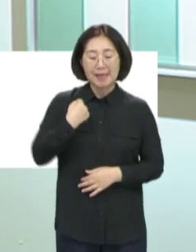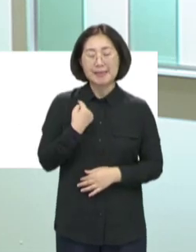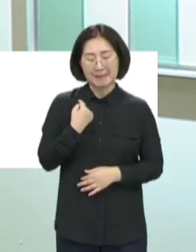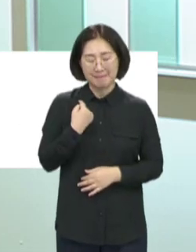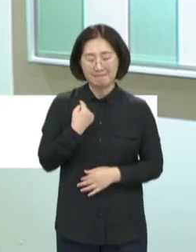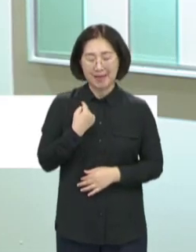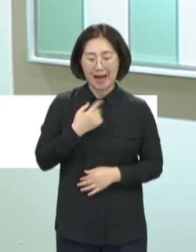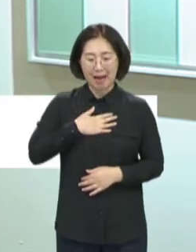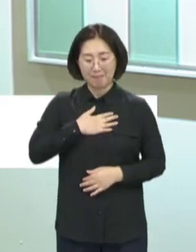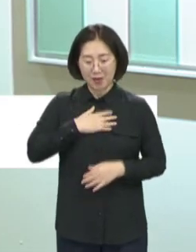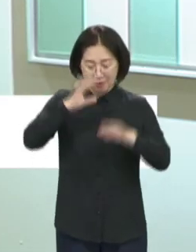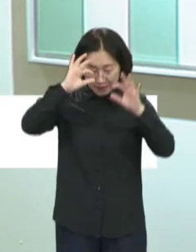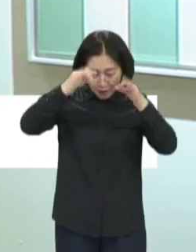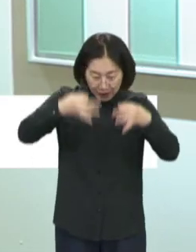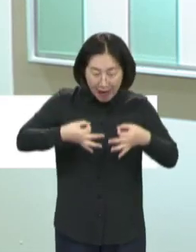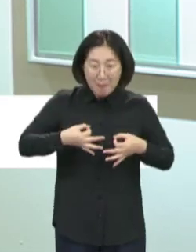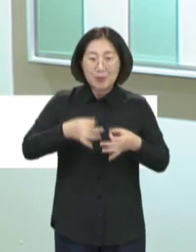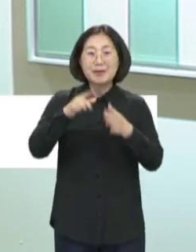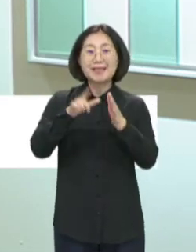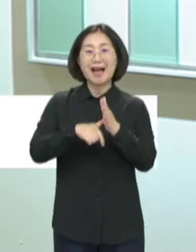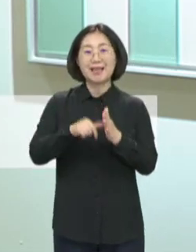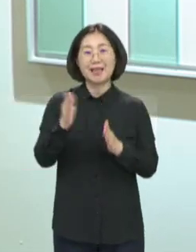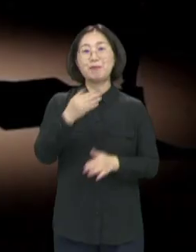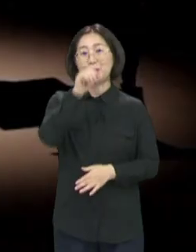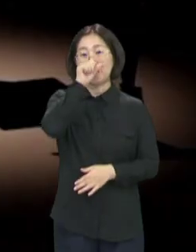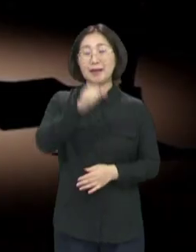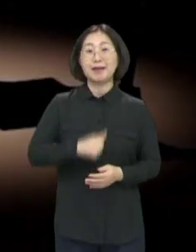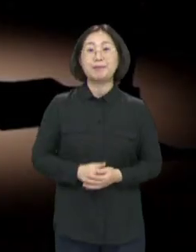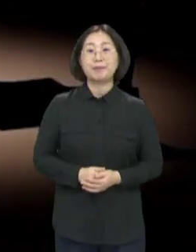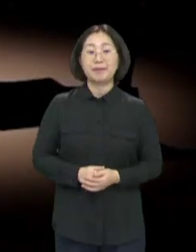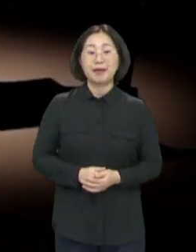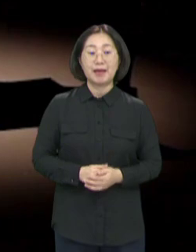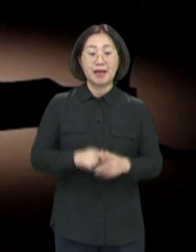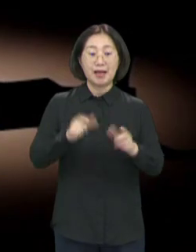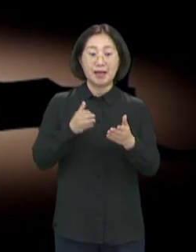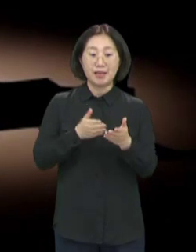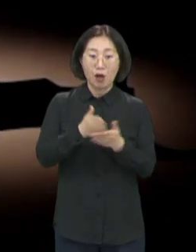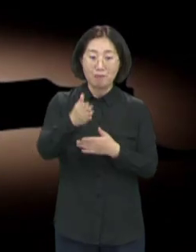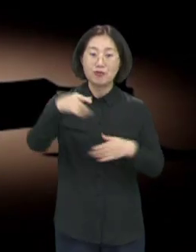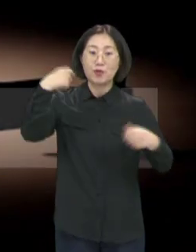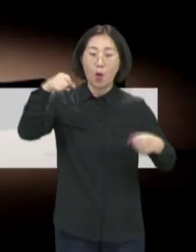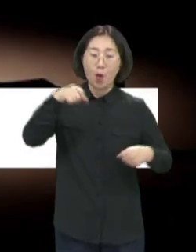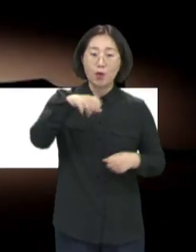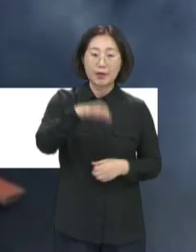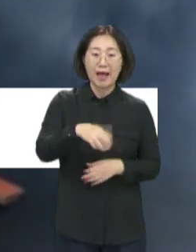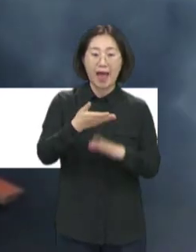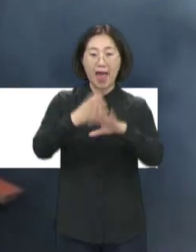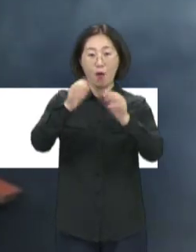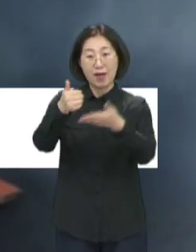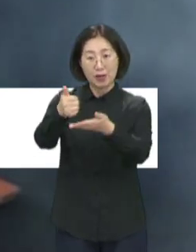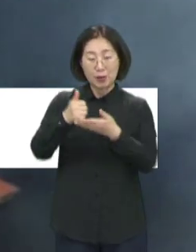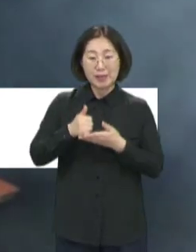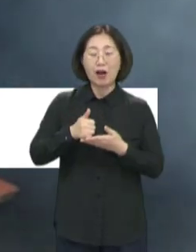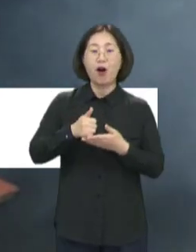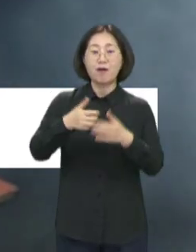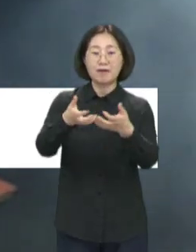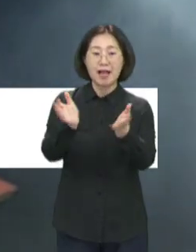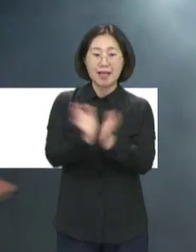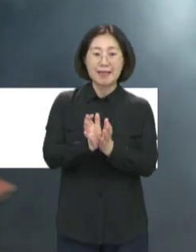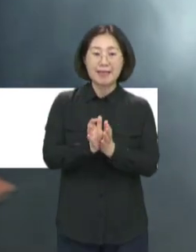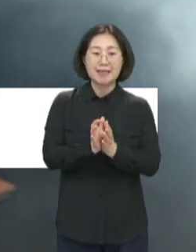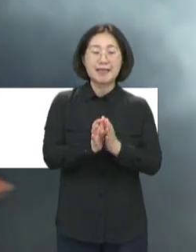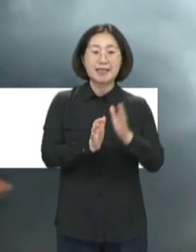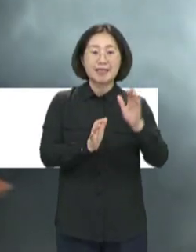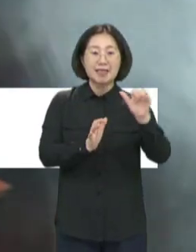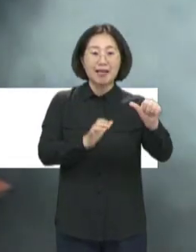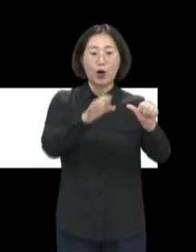감정의 형태를 들여다보는 시간이 됐으면 좋겠습니다. 지역 전문극단의 공연과 해외 초청작 등 원도심 5개